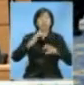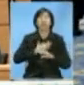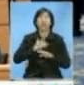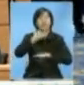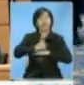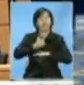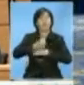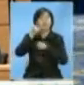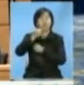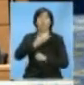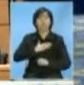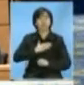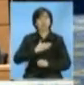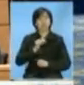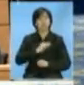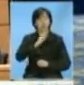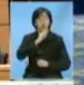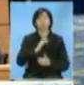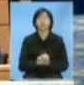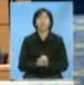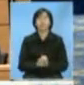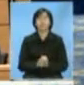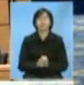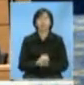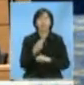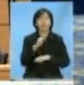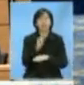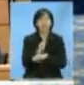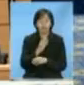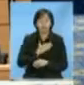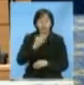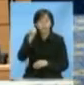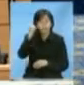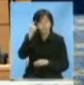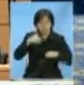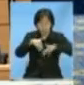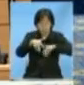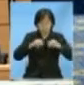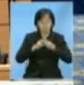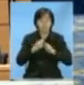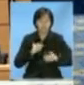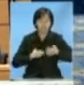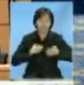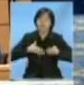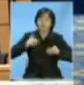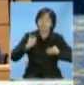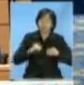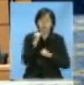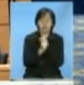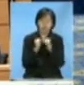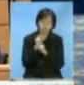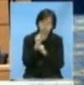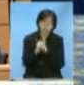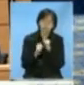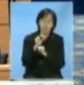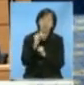ำม็อบเองผมไม่กลัวนะครับท่านประธานเพราะผมบอกว่าพี่น้องเดือดร้อน20 30ปีที่ผ่านม